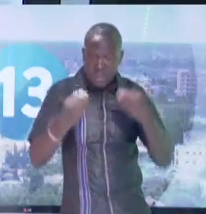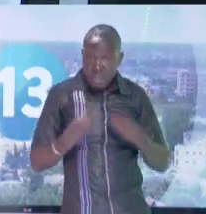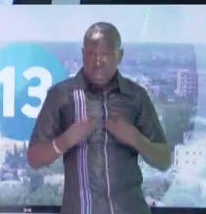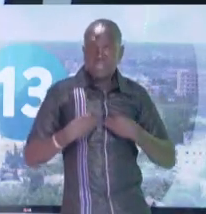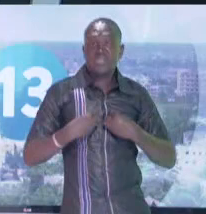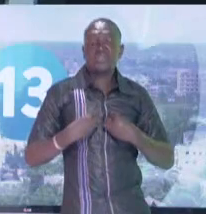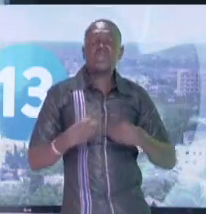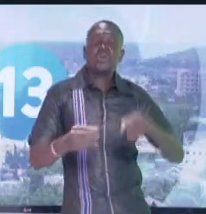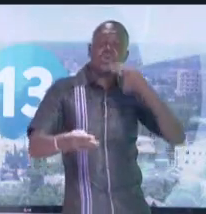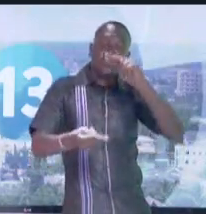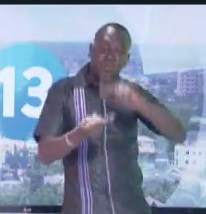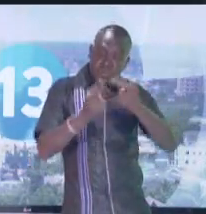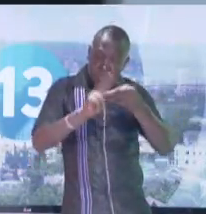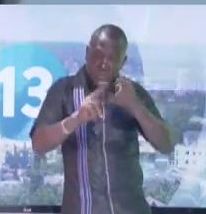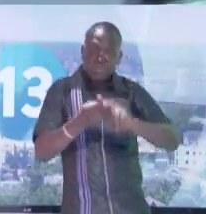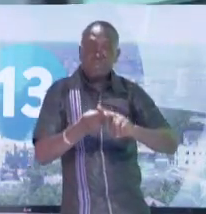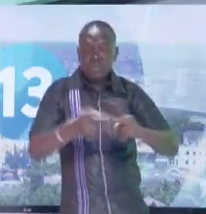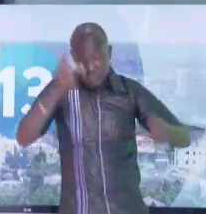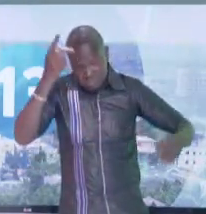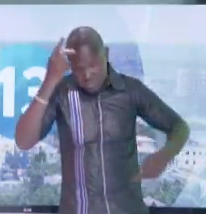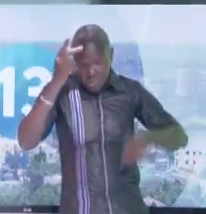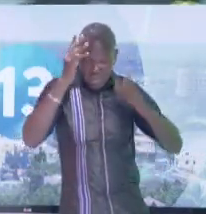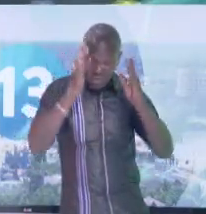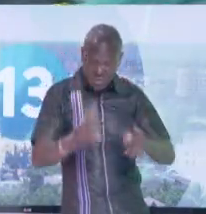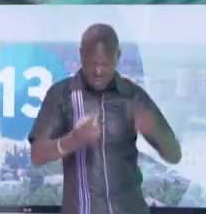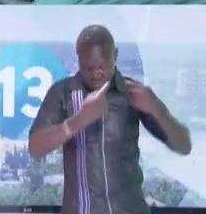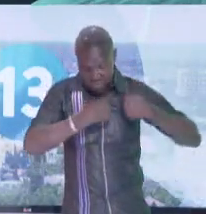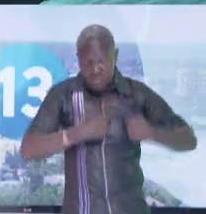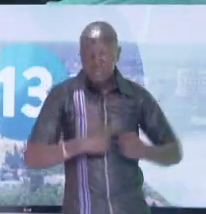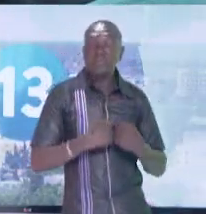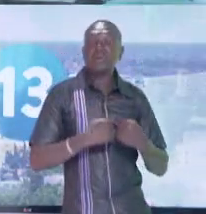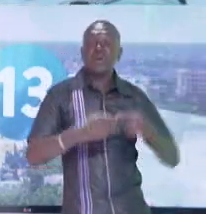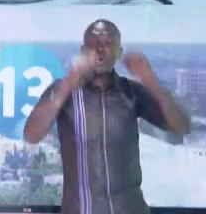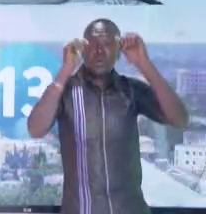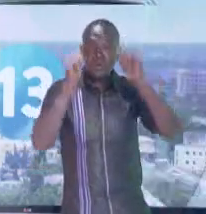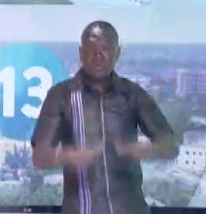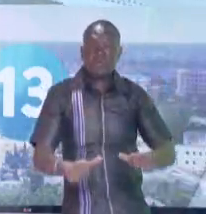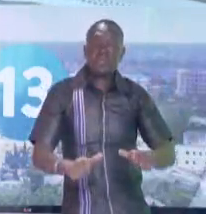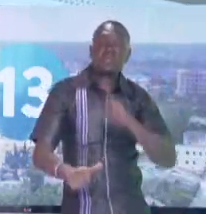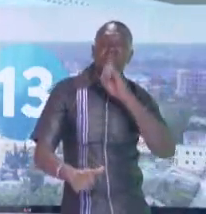nombre d'évacuations des patients souffrant de maladies cardiovasculaires